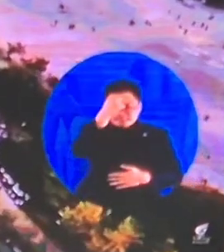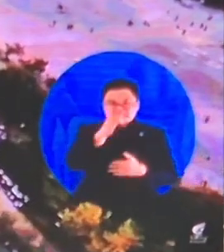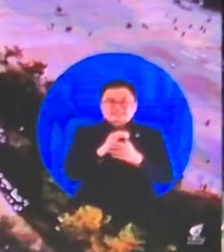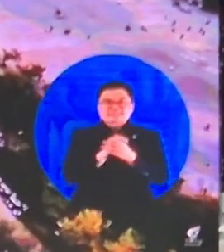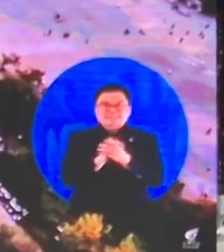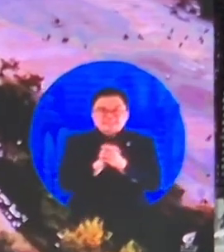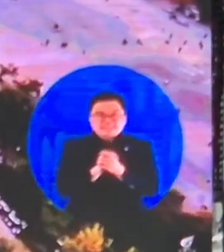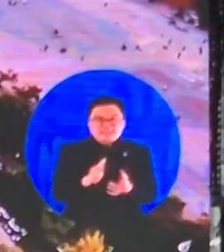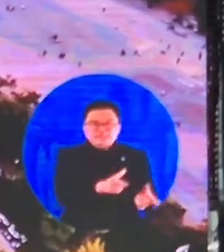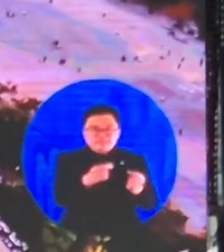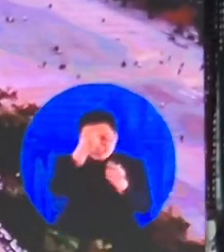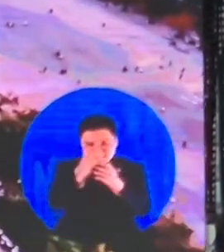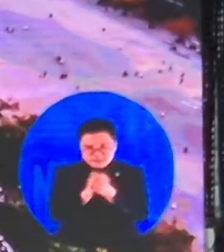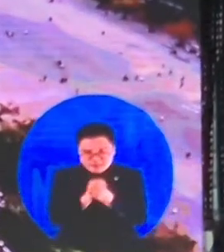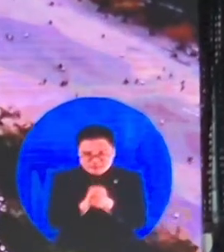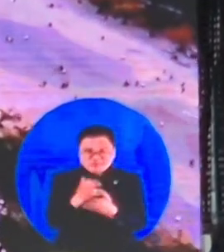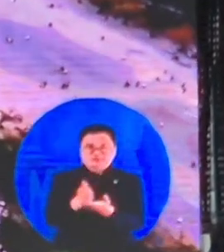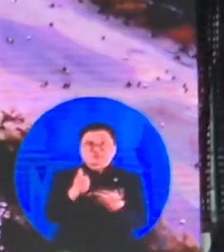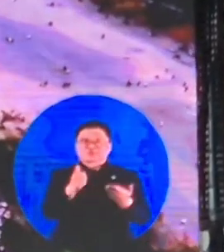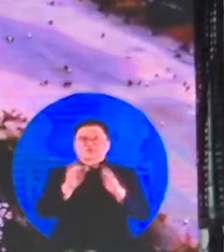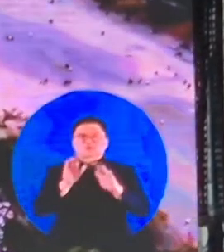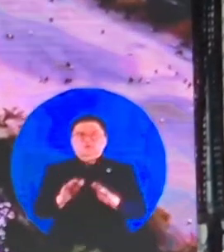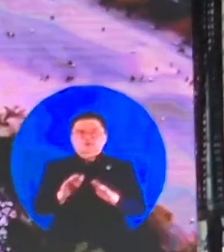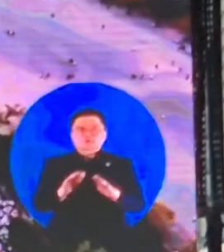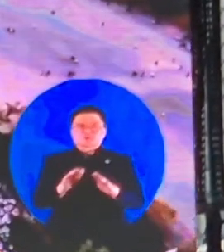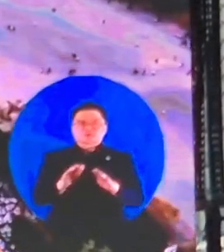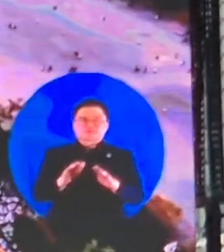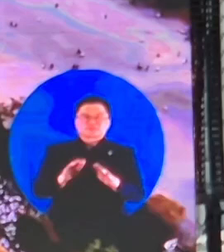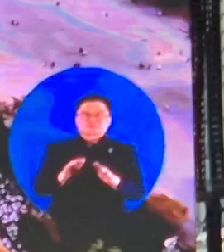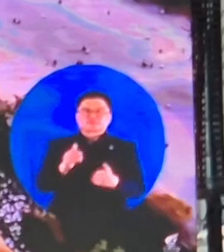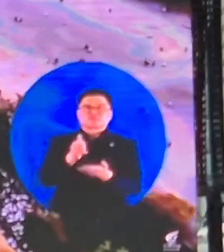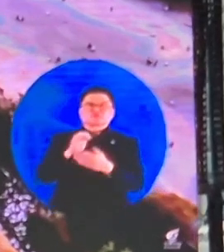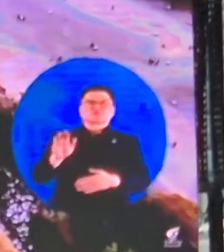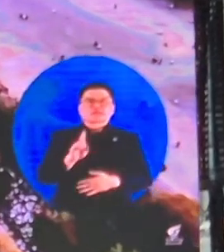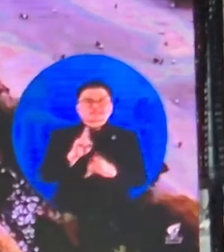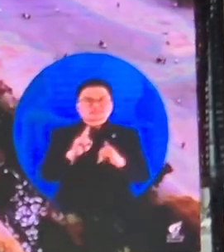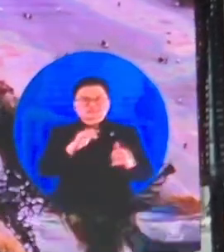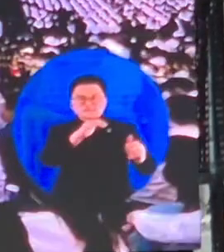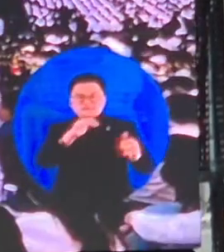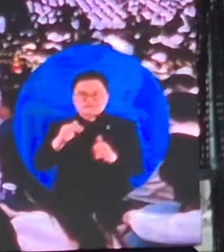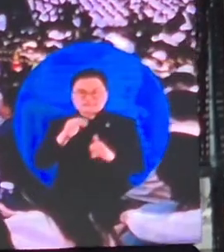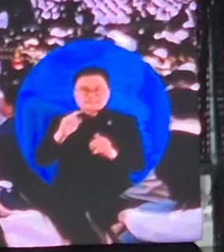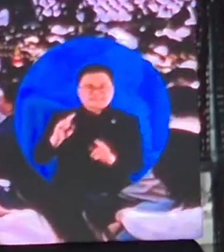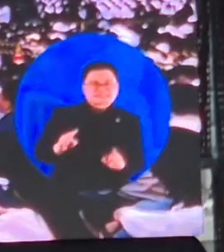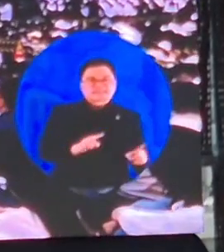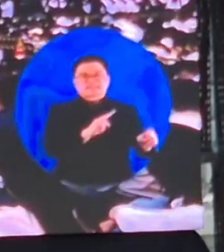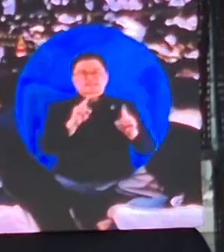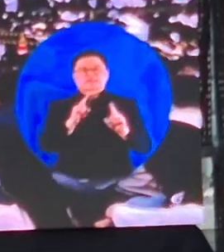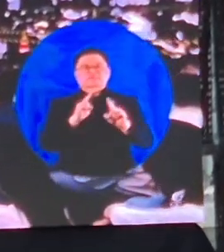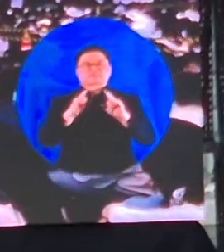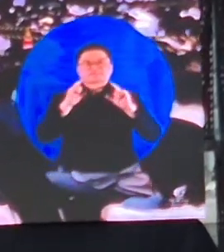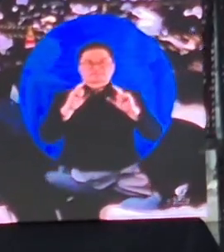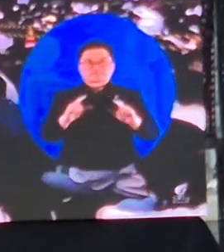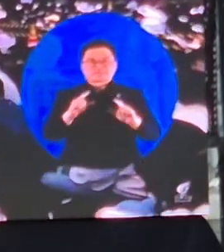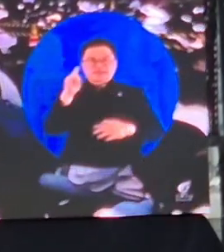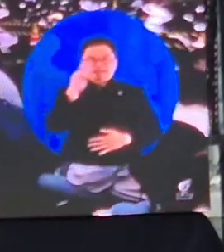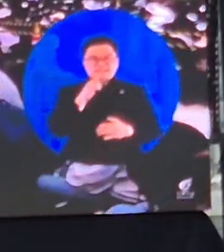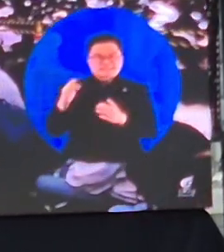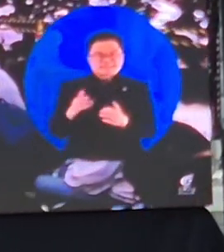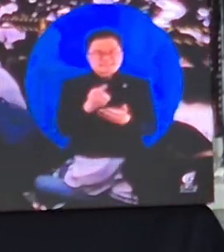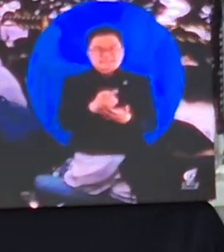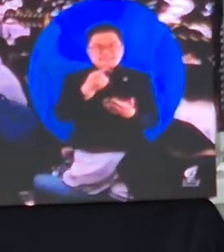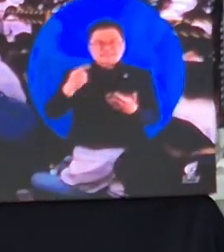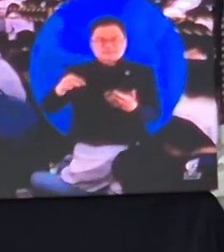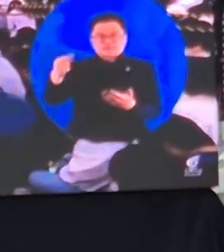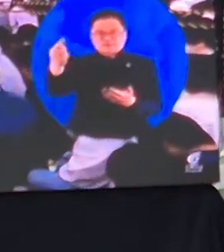기도하시겠습니다. 주님, 오늘 주님은 우리를 부르십니다. 살아나라고 하십니다. 악한 길에서 떠나